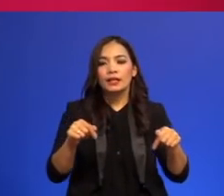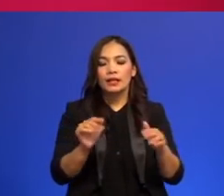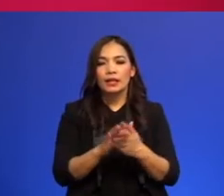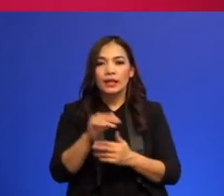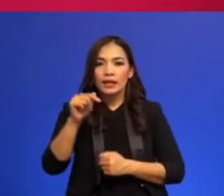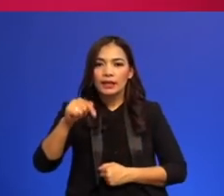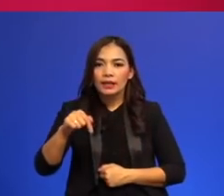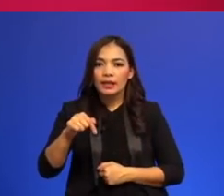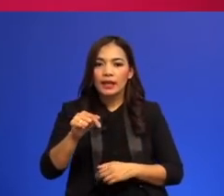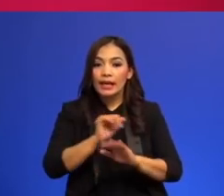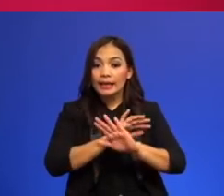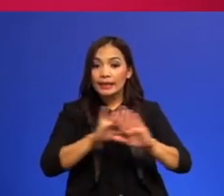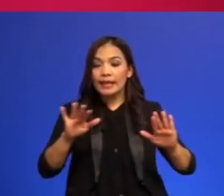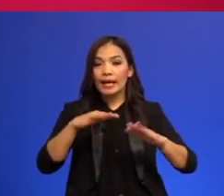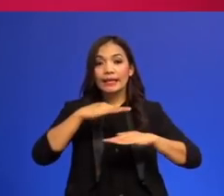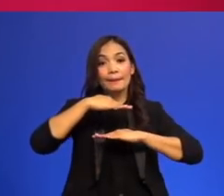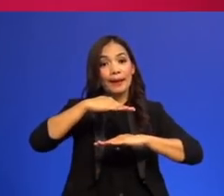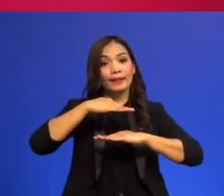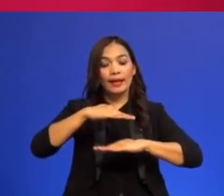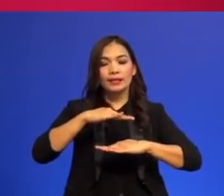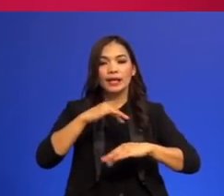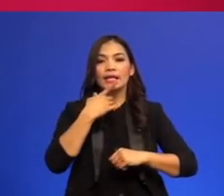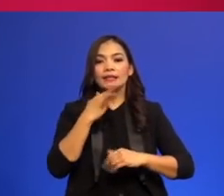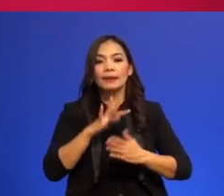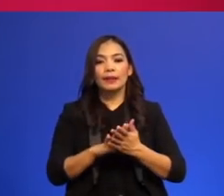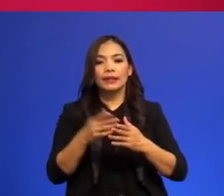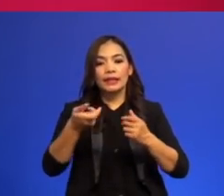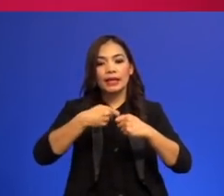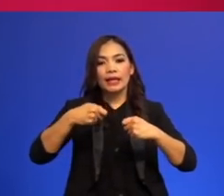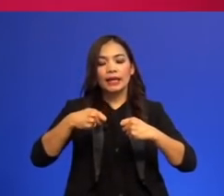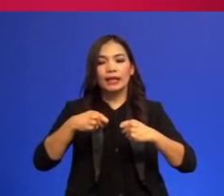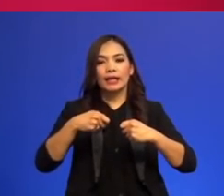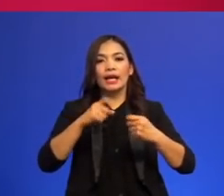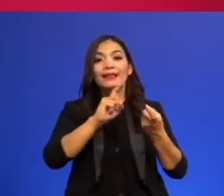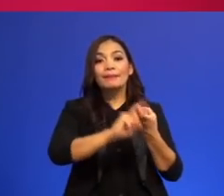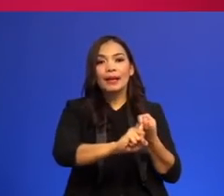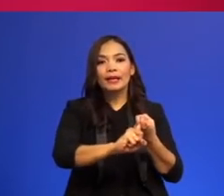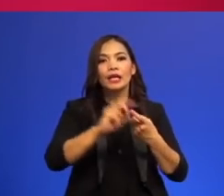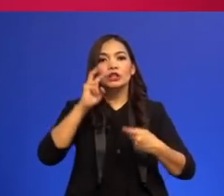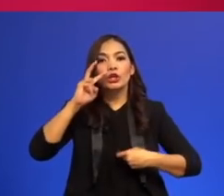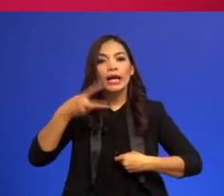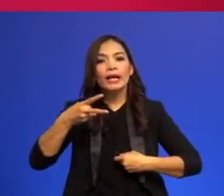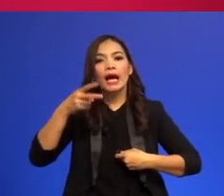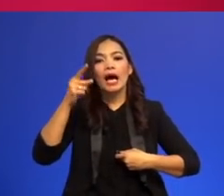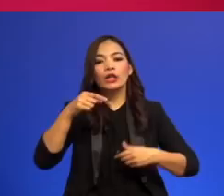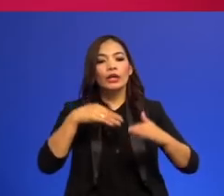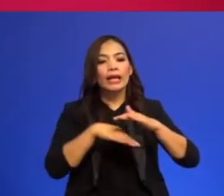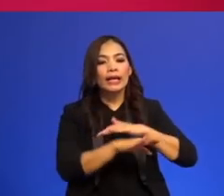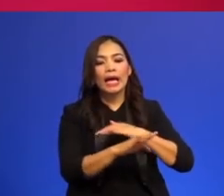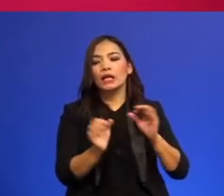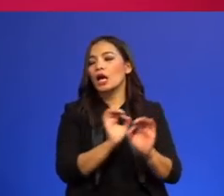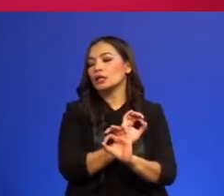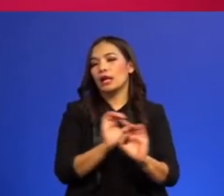tidak dibatasi oleh ikatan darah, daging, dan kekerabatan.